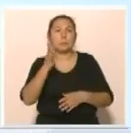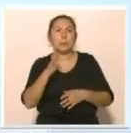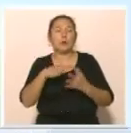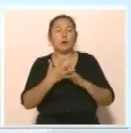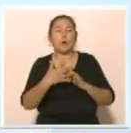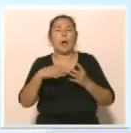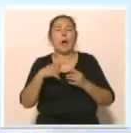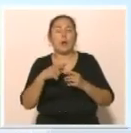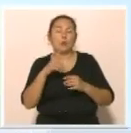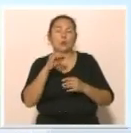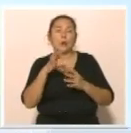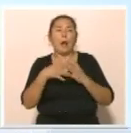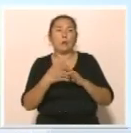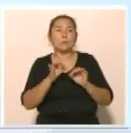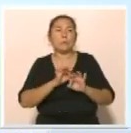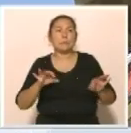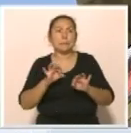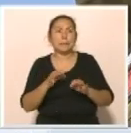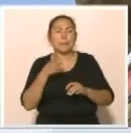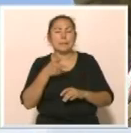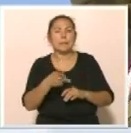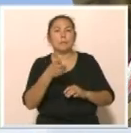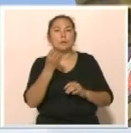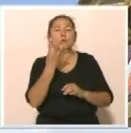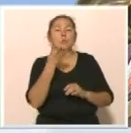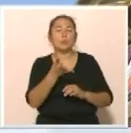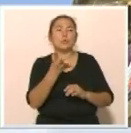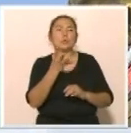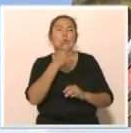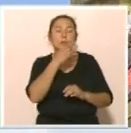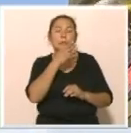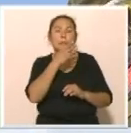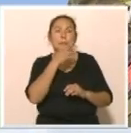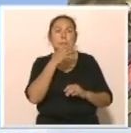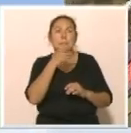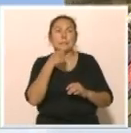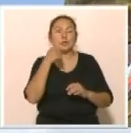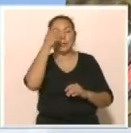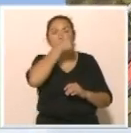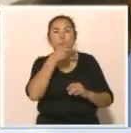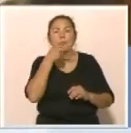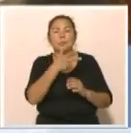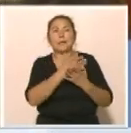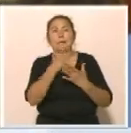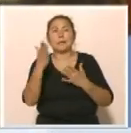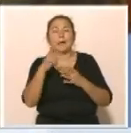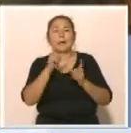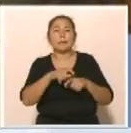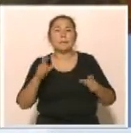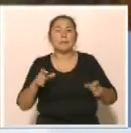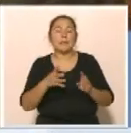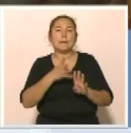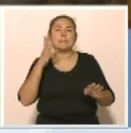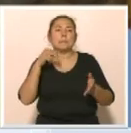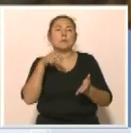Кыргаулының әкімі Ғабит Салихов. Кыргаулында 2004 жылдан бері бүгінге дейін 13 мыңнан аса адам баспанаға кезекте